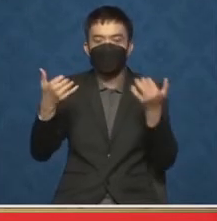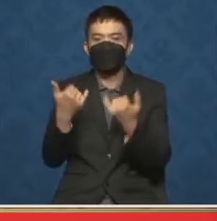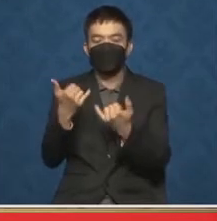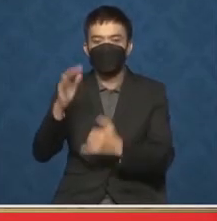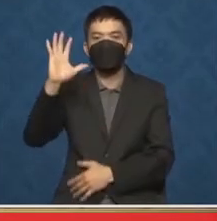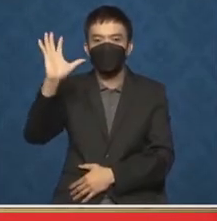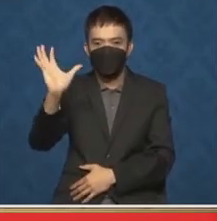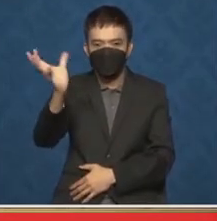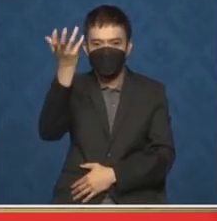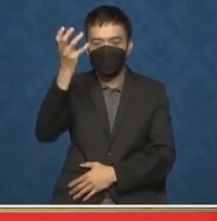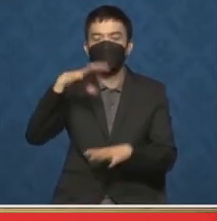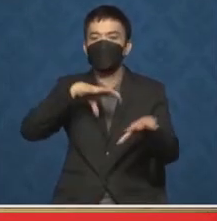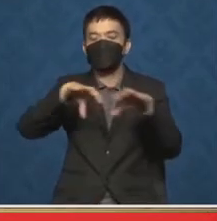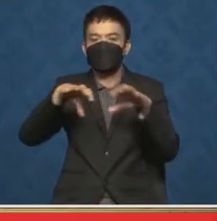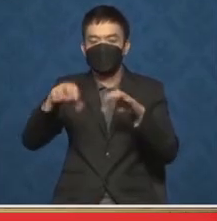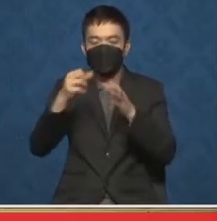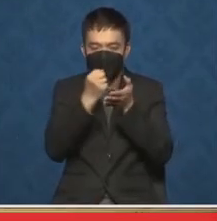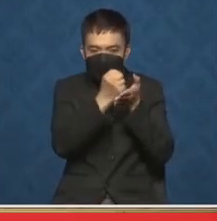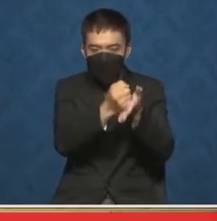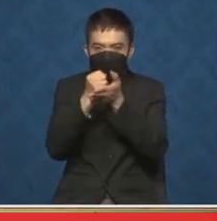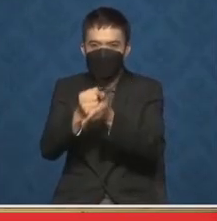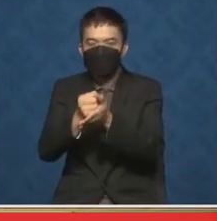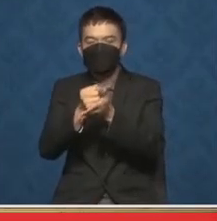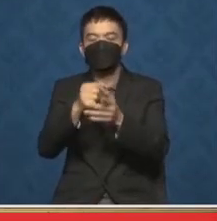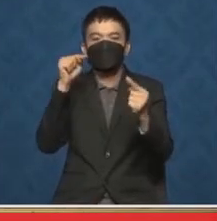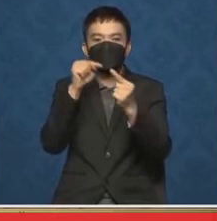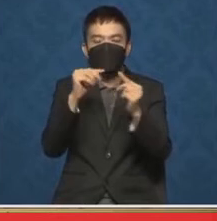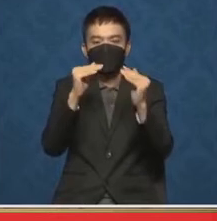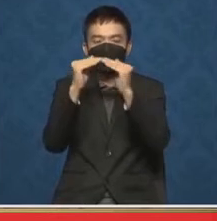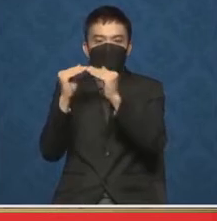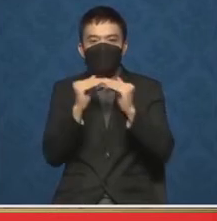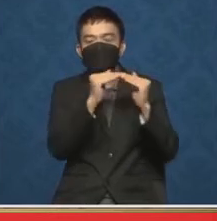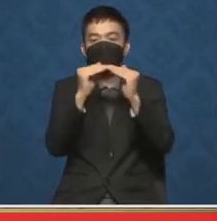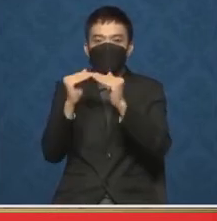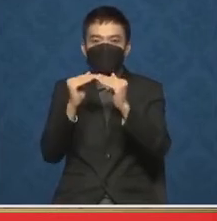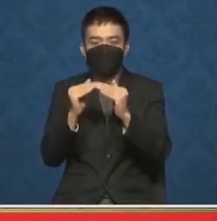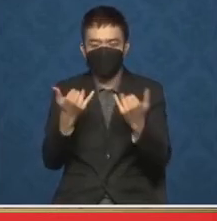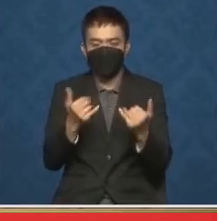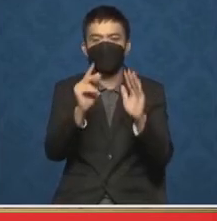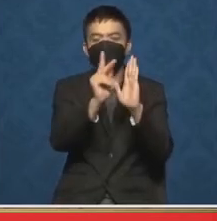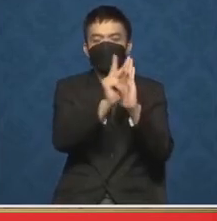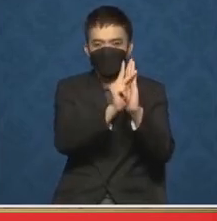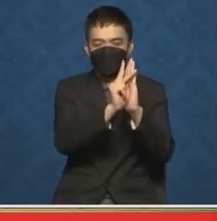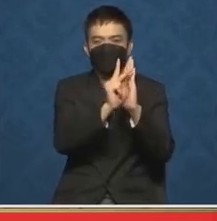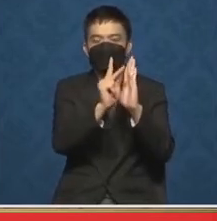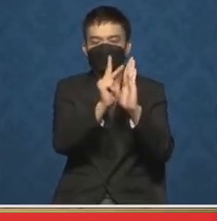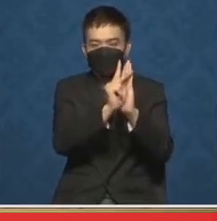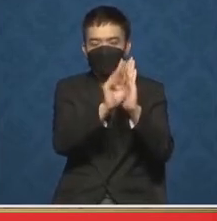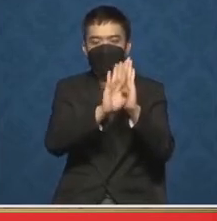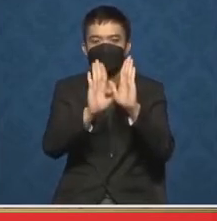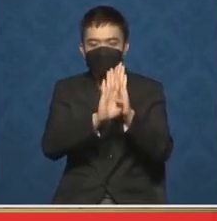มีการดำเนินการทางด้านมสิทรรด้ความเข้ใจเป็อย่างยิ่งและมเป็กฎิกาบกตำบันว่า